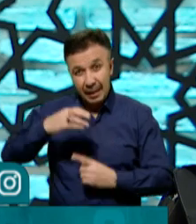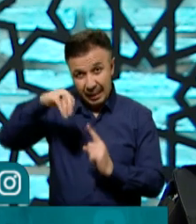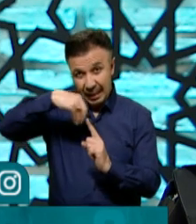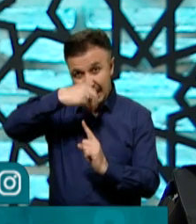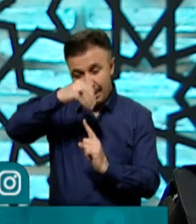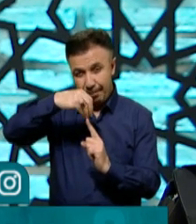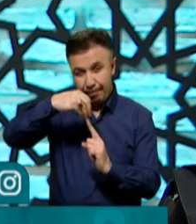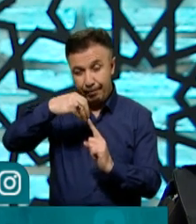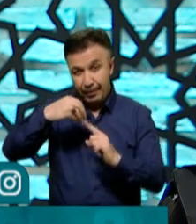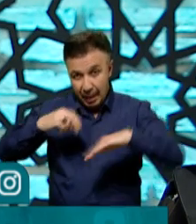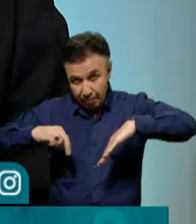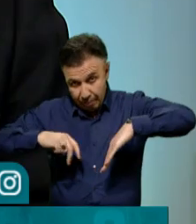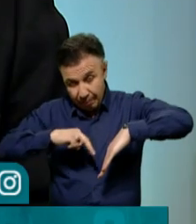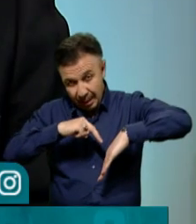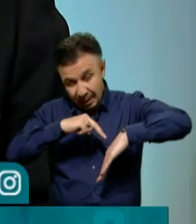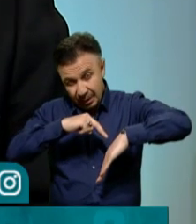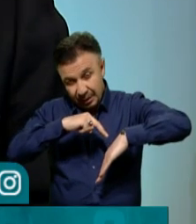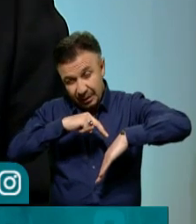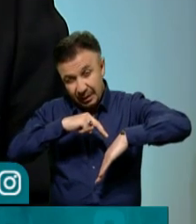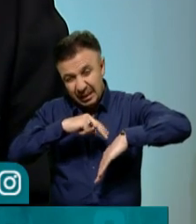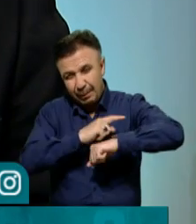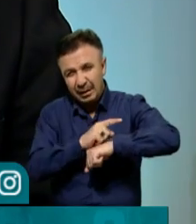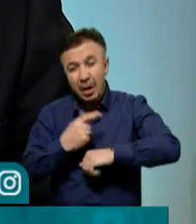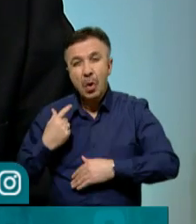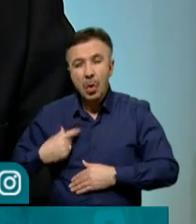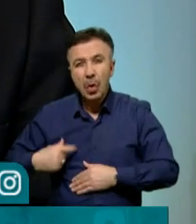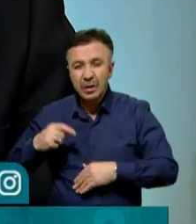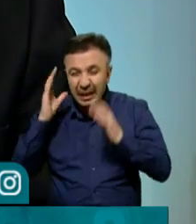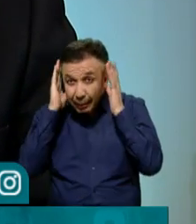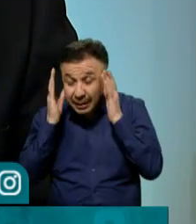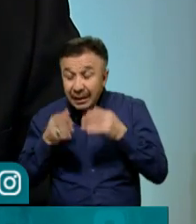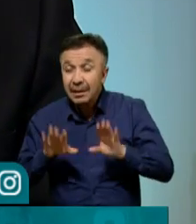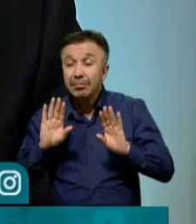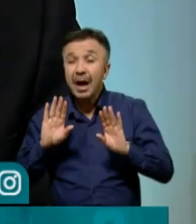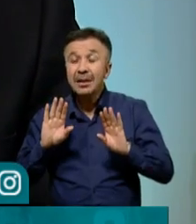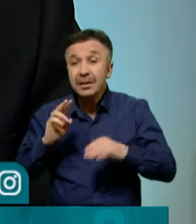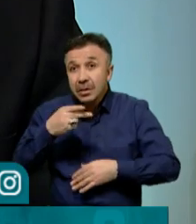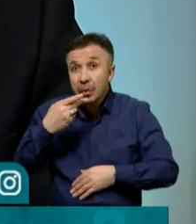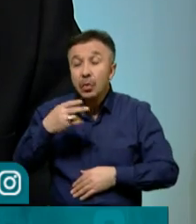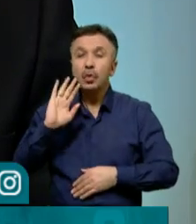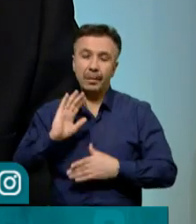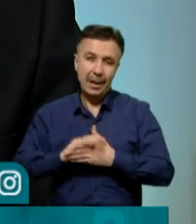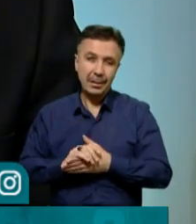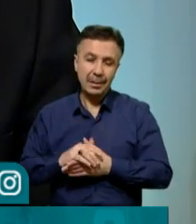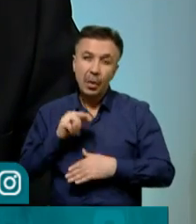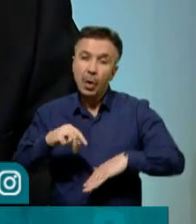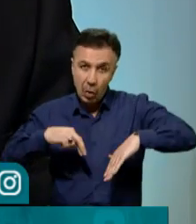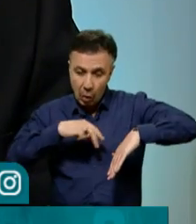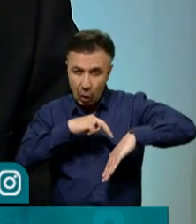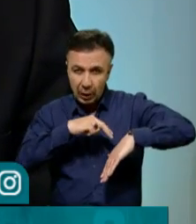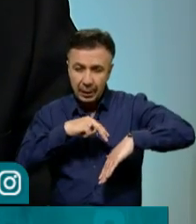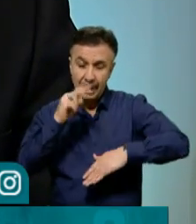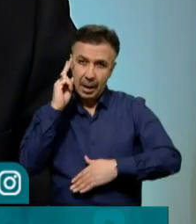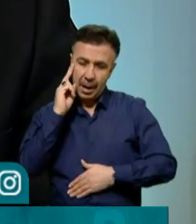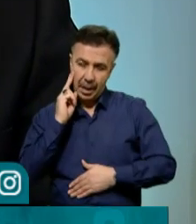vakitte ne nafile namaz kılınır ne de efendim konuşulur. Orada bir yazıyor. Edep